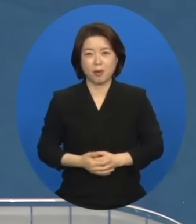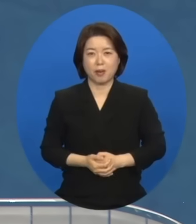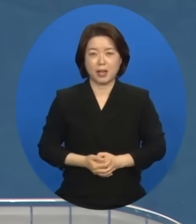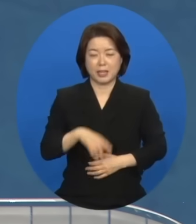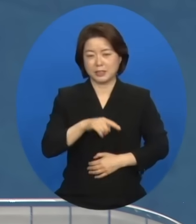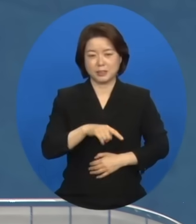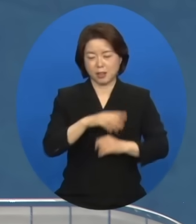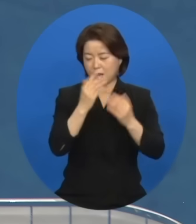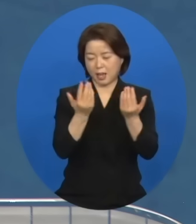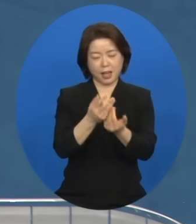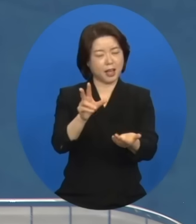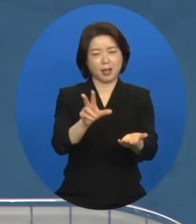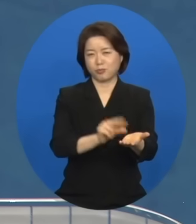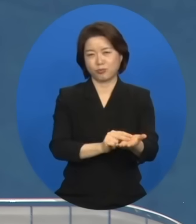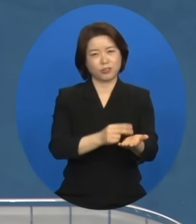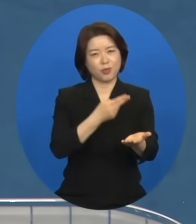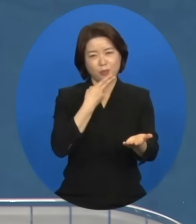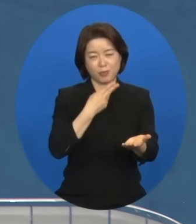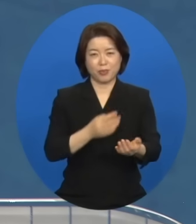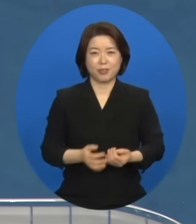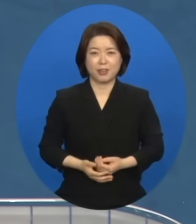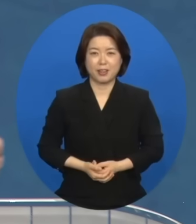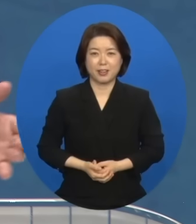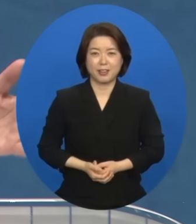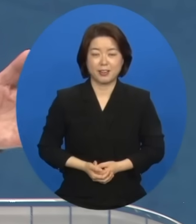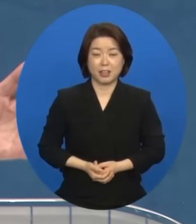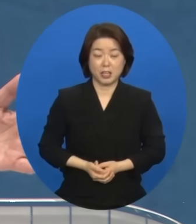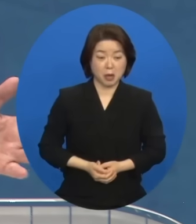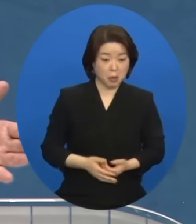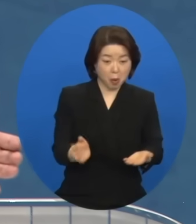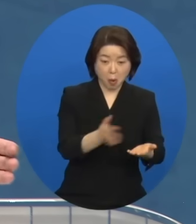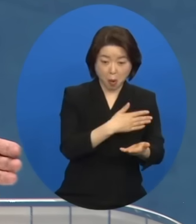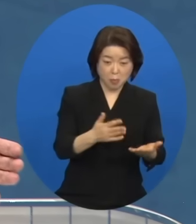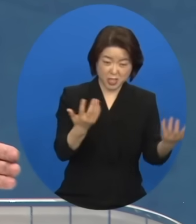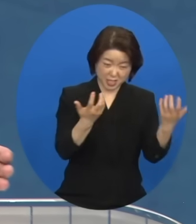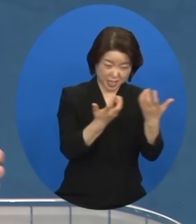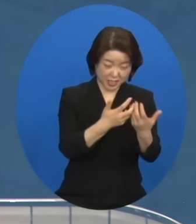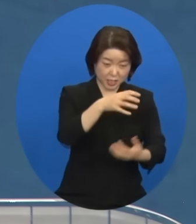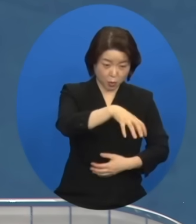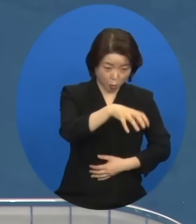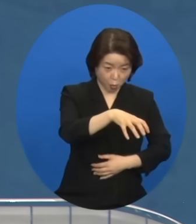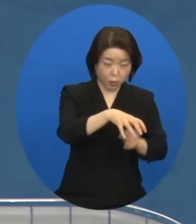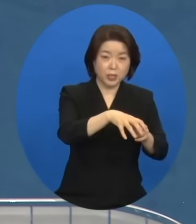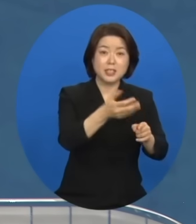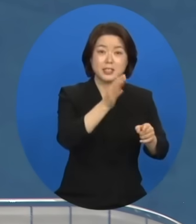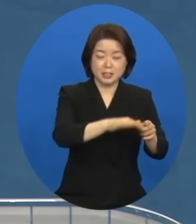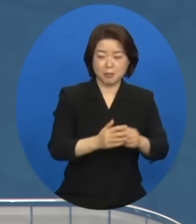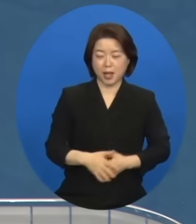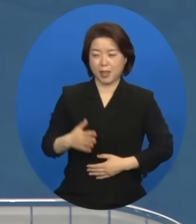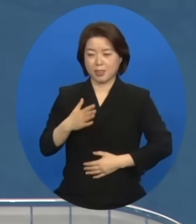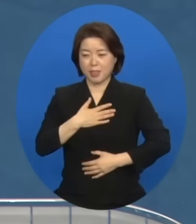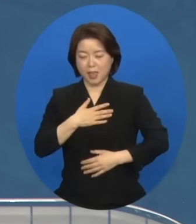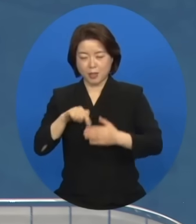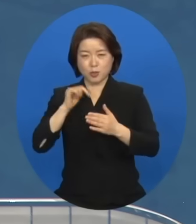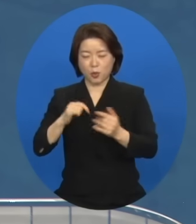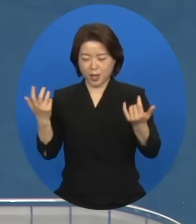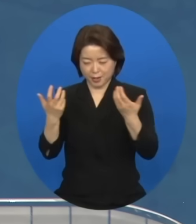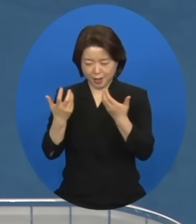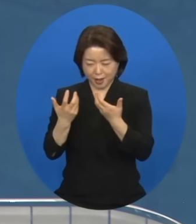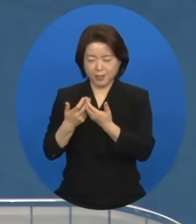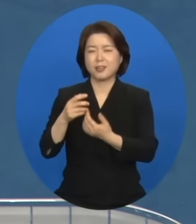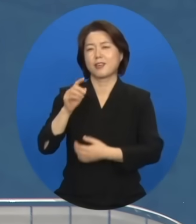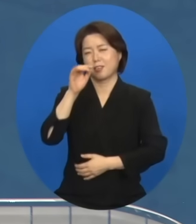건 아무 문제가 아니었습니다. 그처럼 없는 곳으로 가득한 그 자리에 나를 가득 채워주는 것이